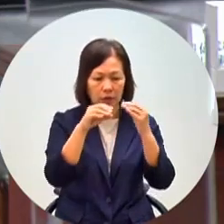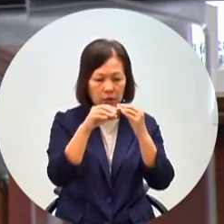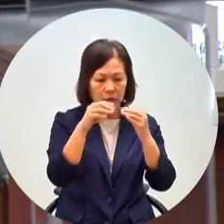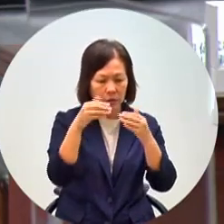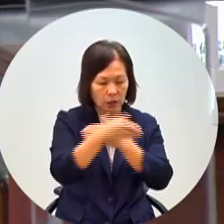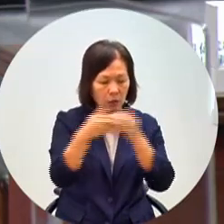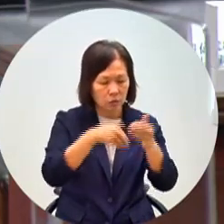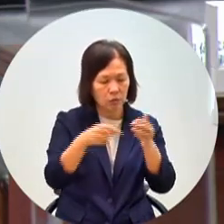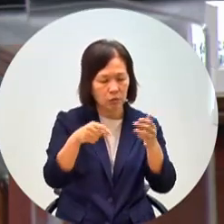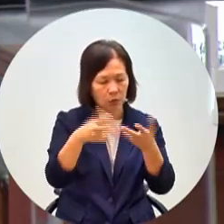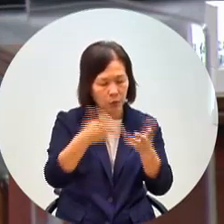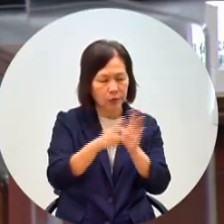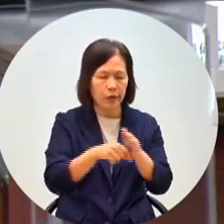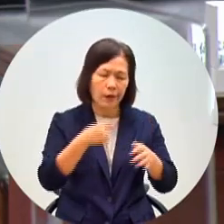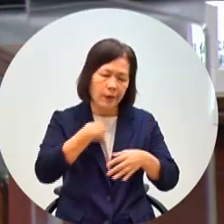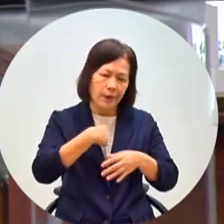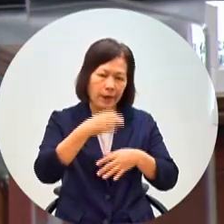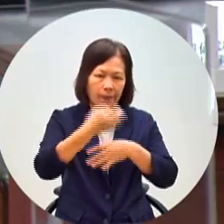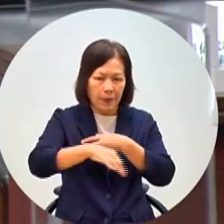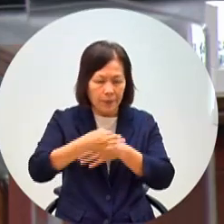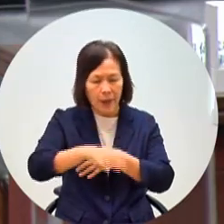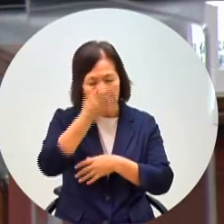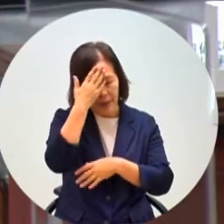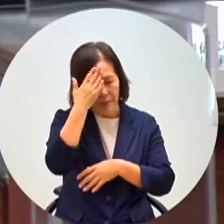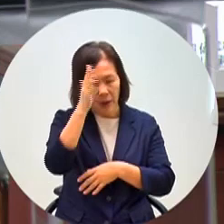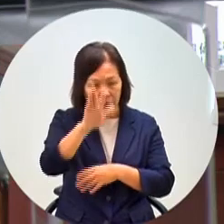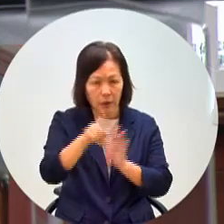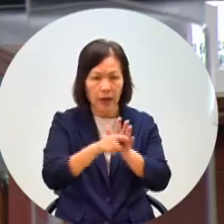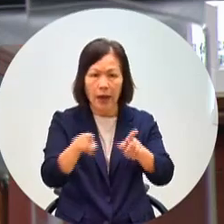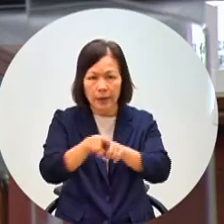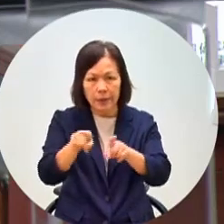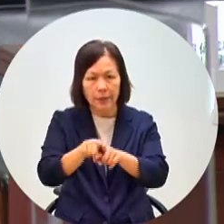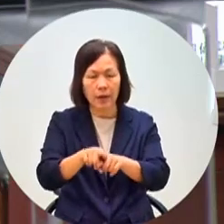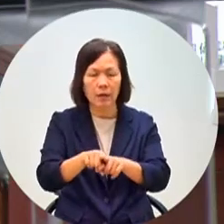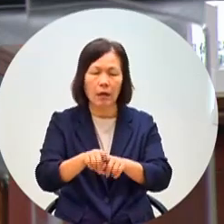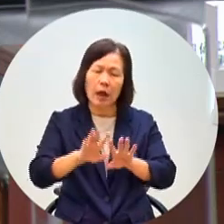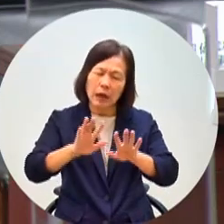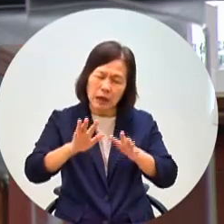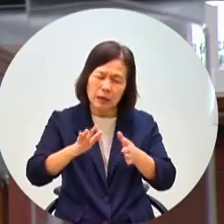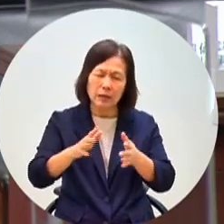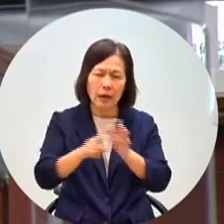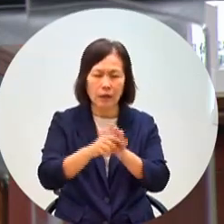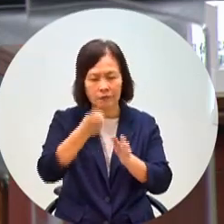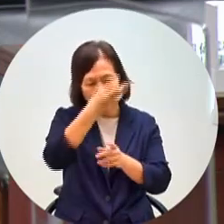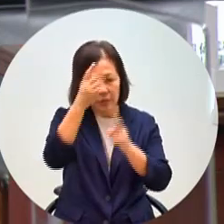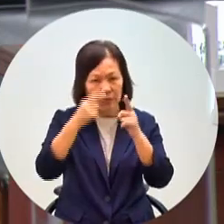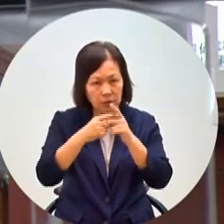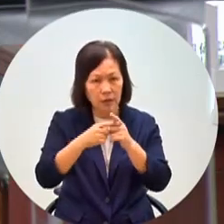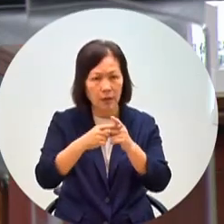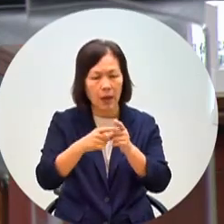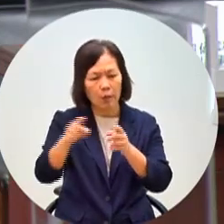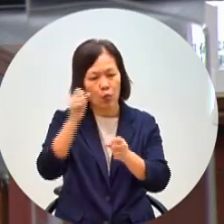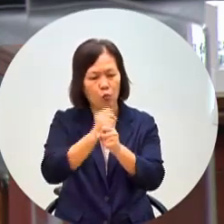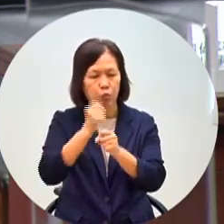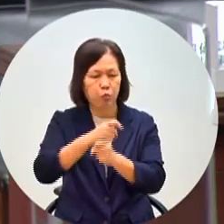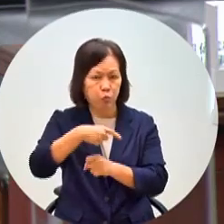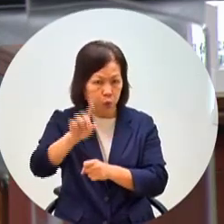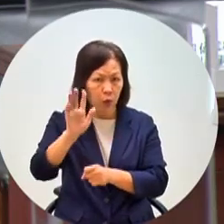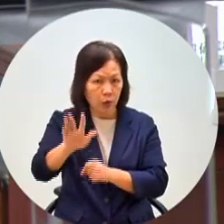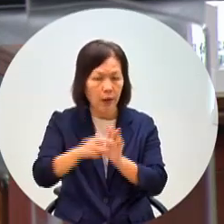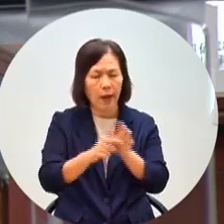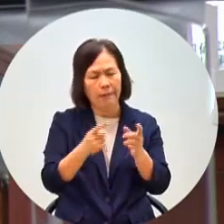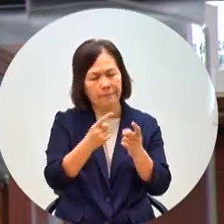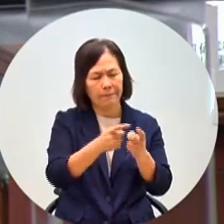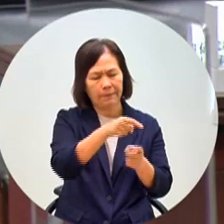的很匮乏。那一般的中就是年轻的，他们又在上班，所以其实很